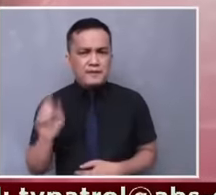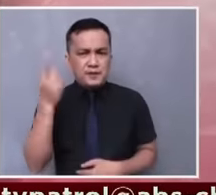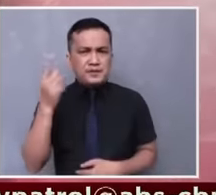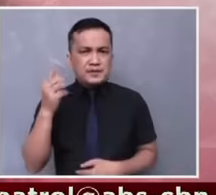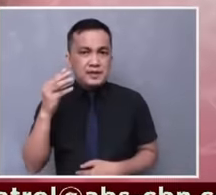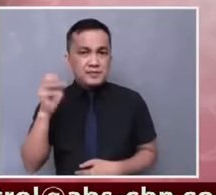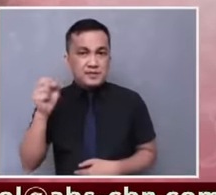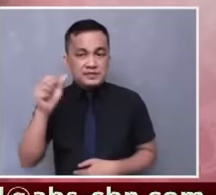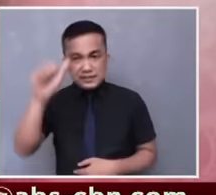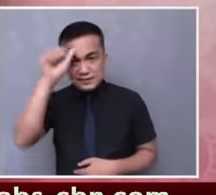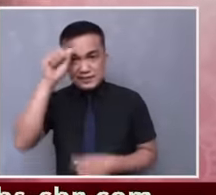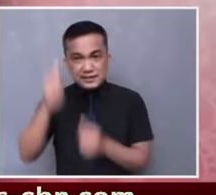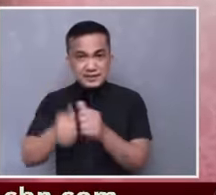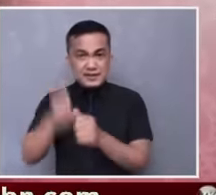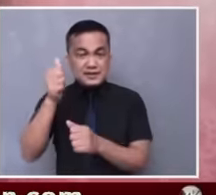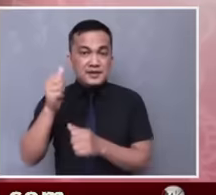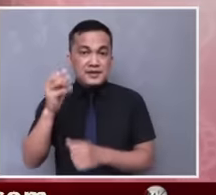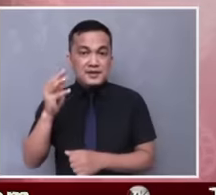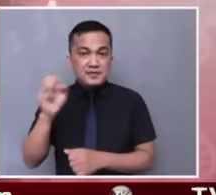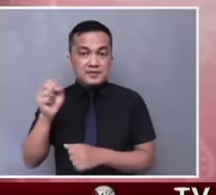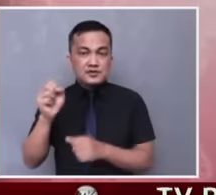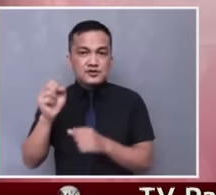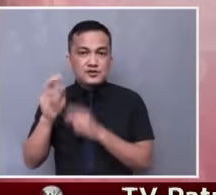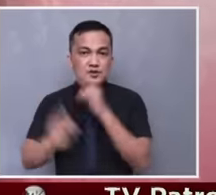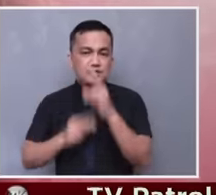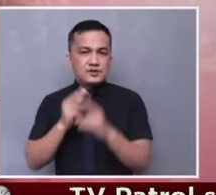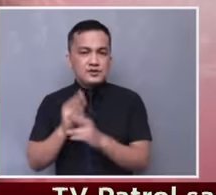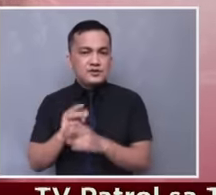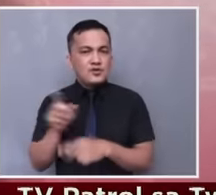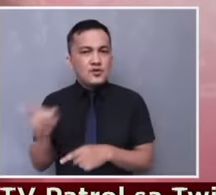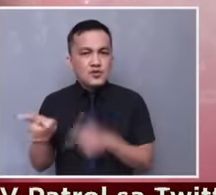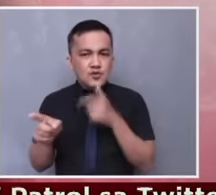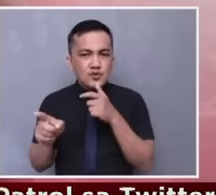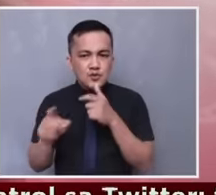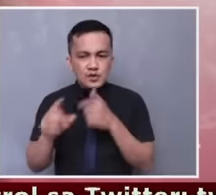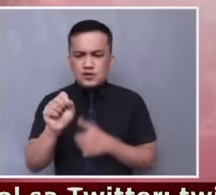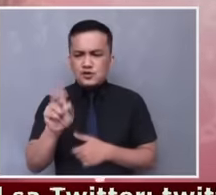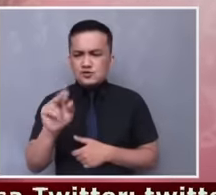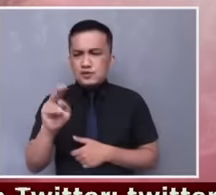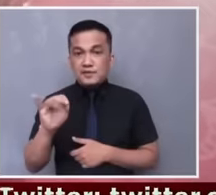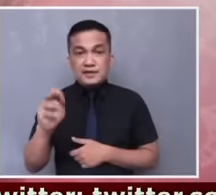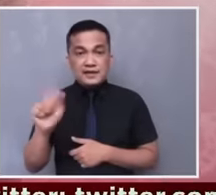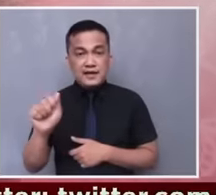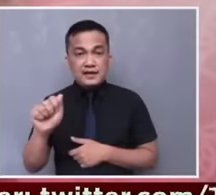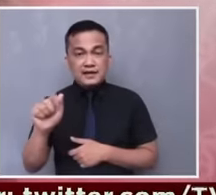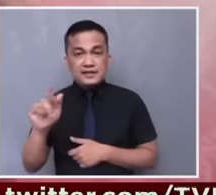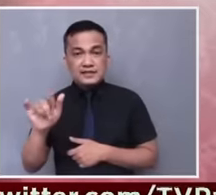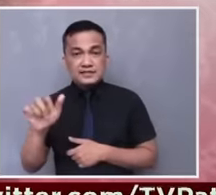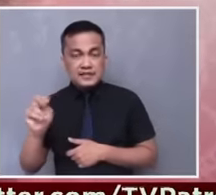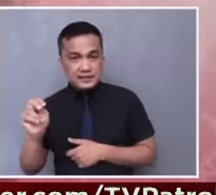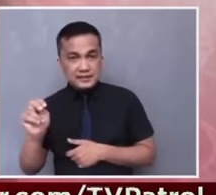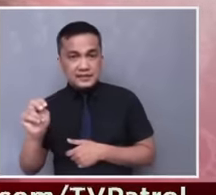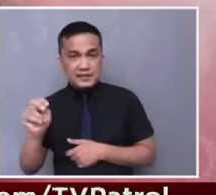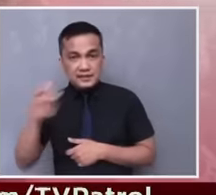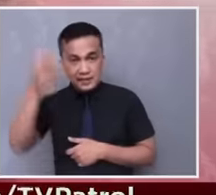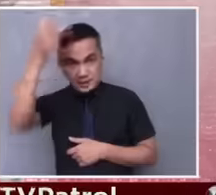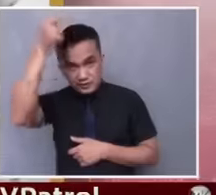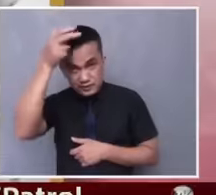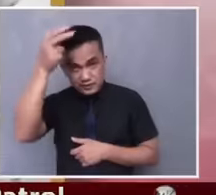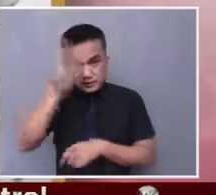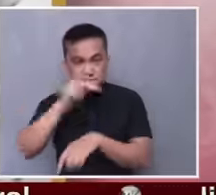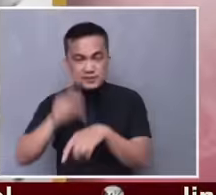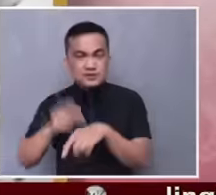na nanalo sa Miss Universe. Ito ay si Sushmita Sen na kinoronahan sa Pilipinas noong